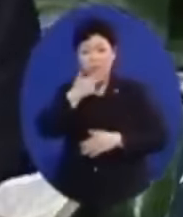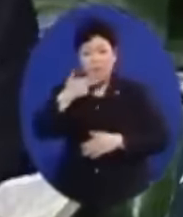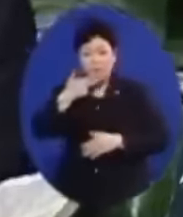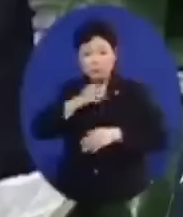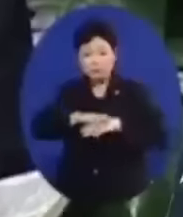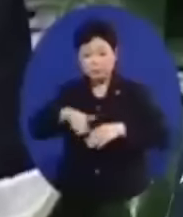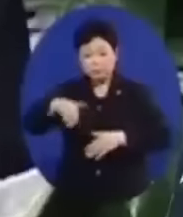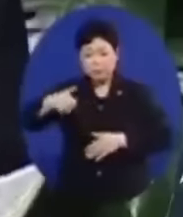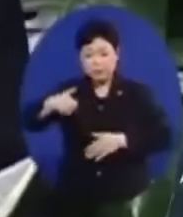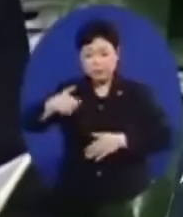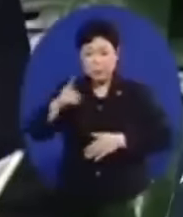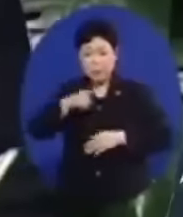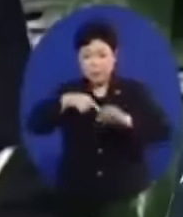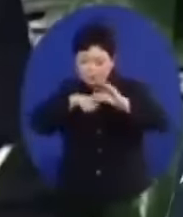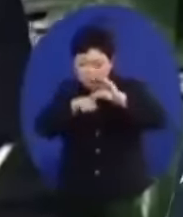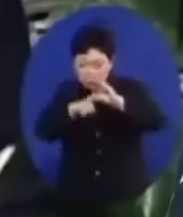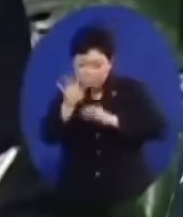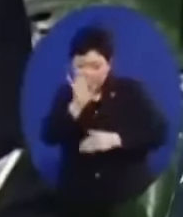찾습니다.